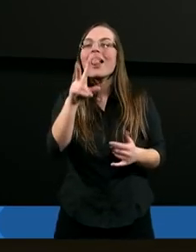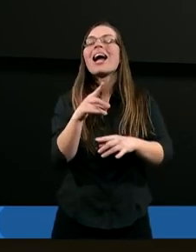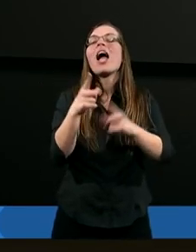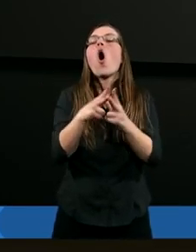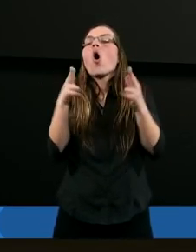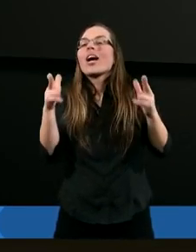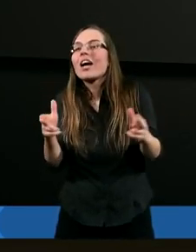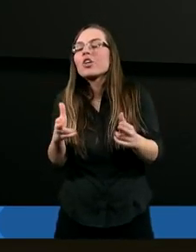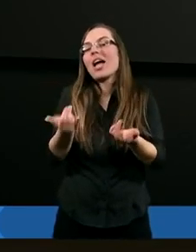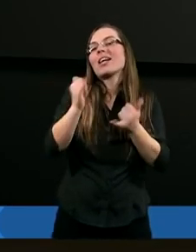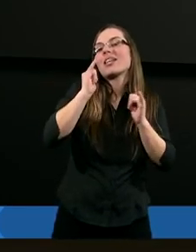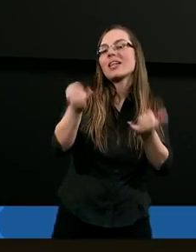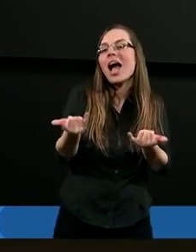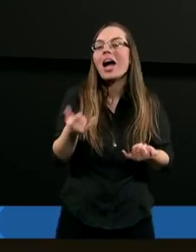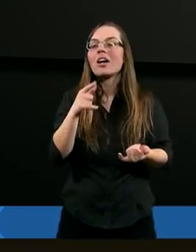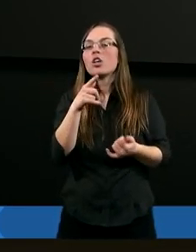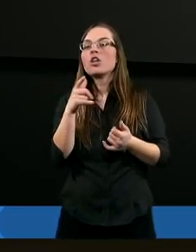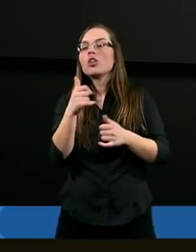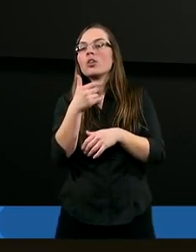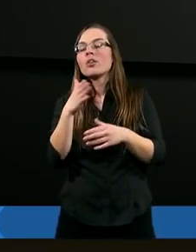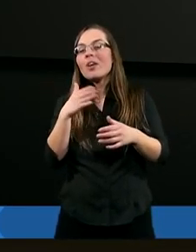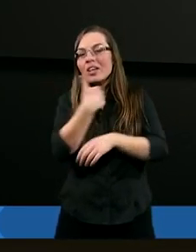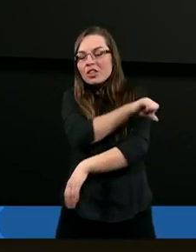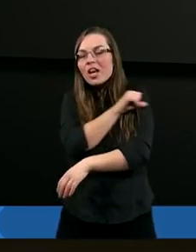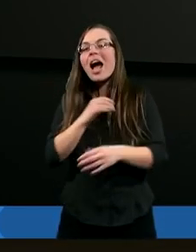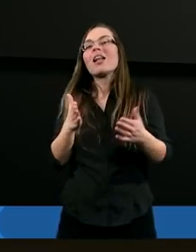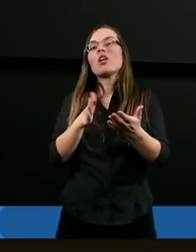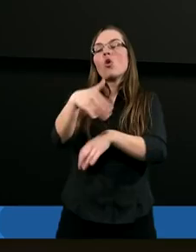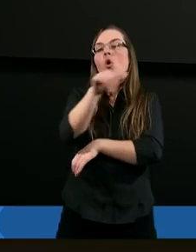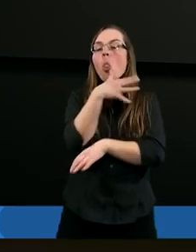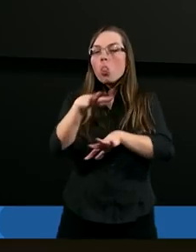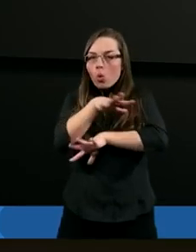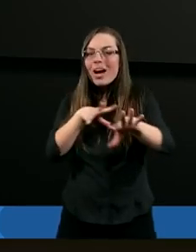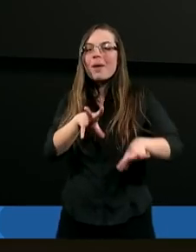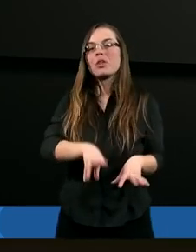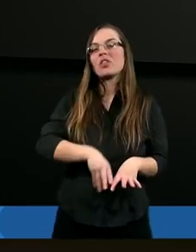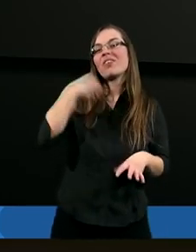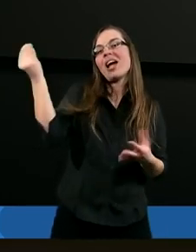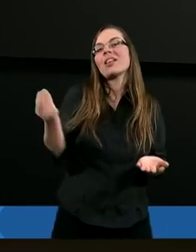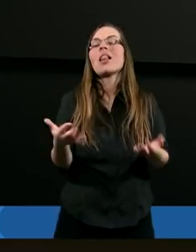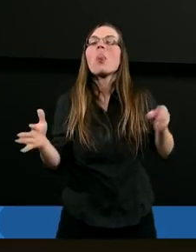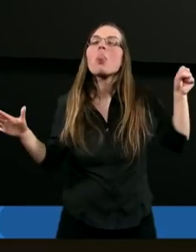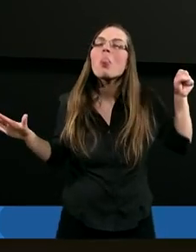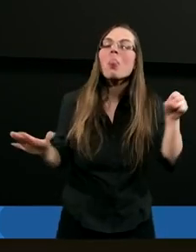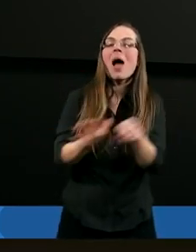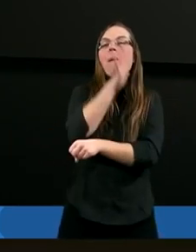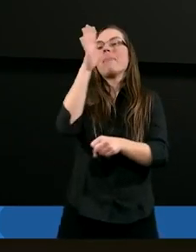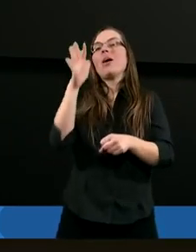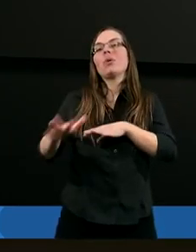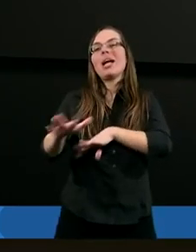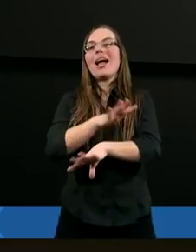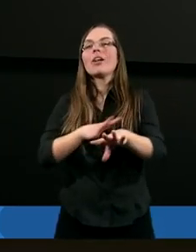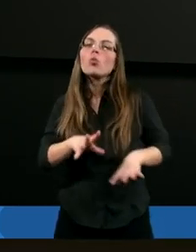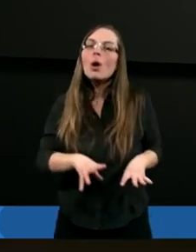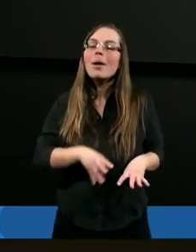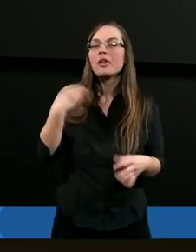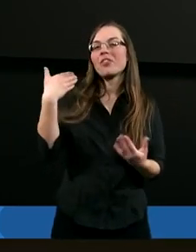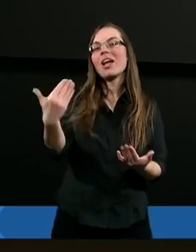określenia, jak chrzest Duchem Świętym, napełnienie Duchem